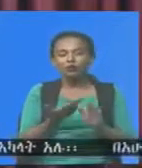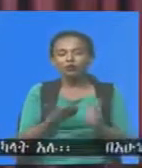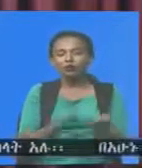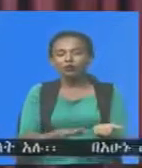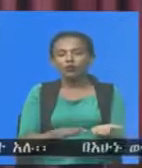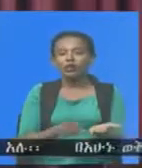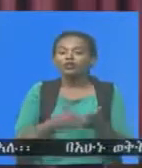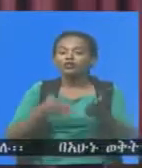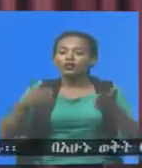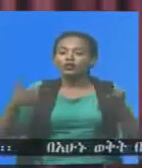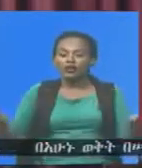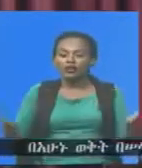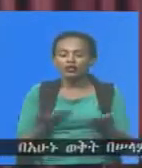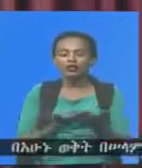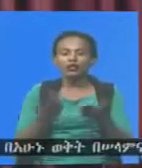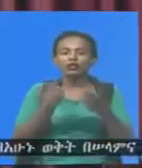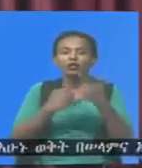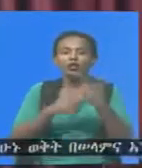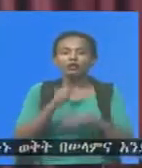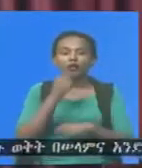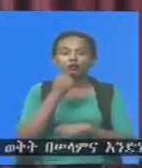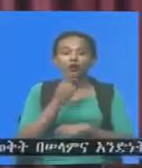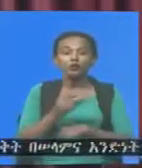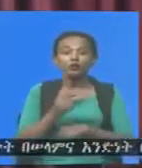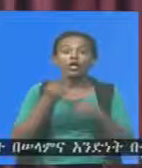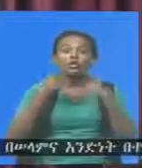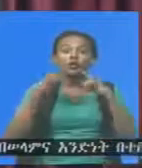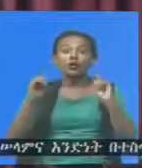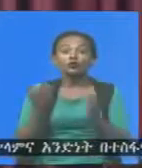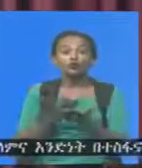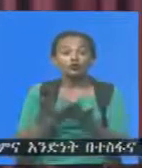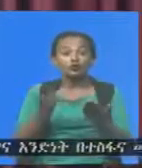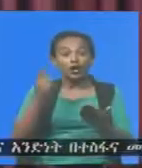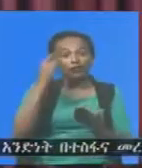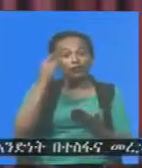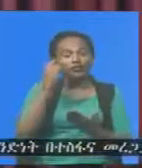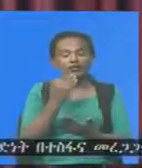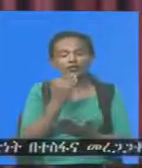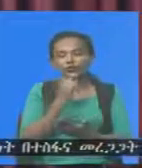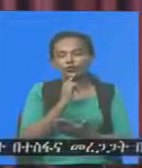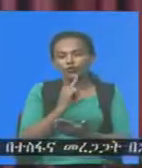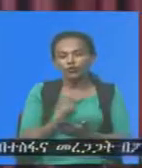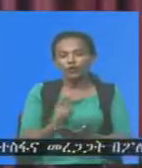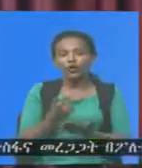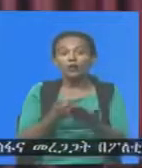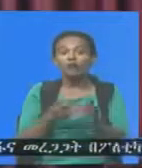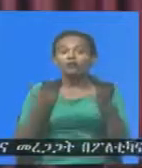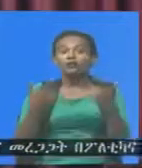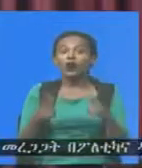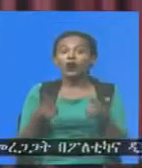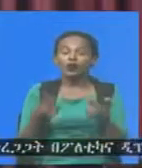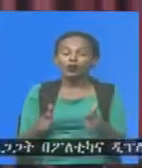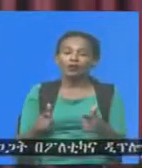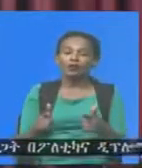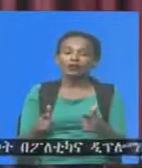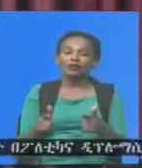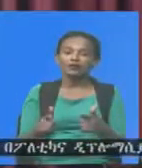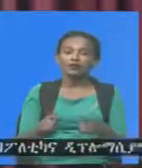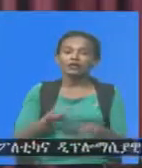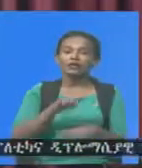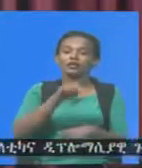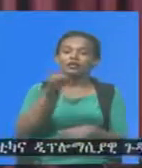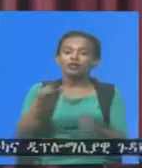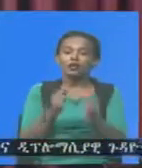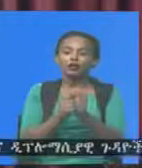ሰፋ ያለ ነገር እናምጣ የሚለውን ያዋጁን ጉዳይ ማሰብ ጥሩ ነው። በዚሁ አጋጣሚ ከጥያቄው ጋር